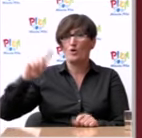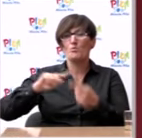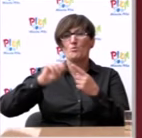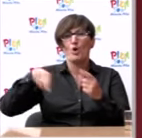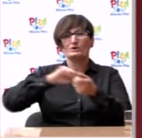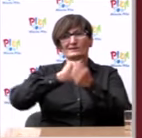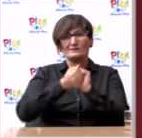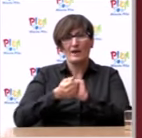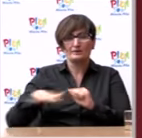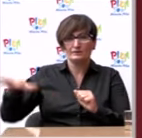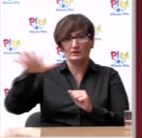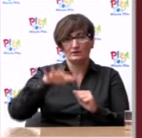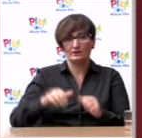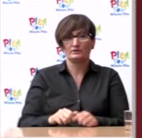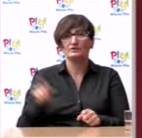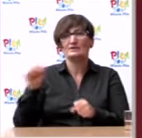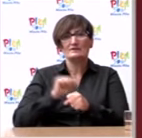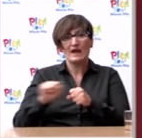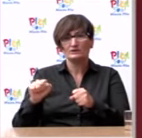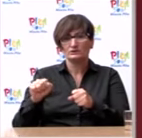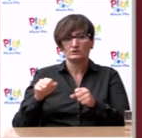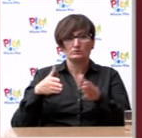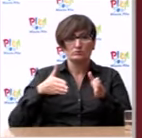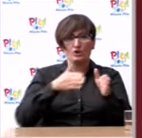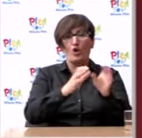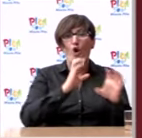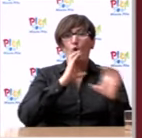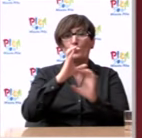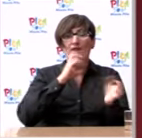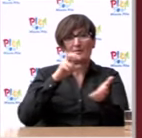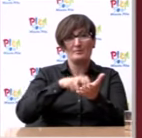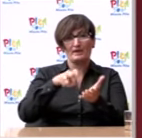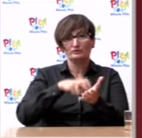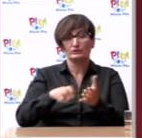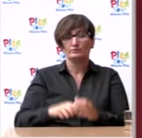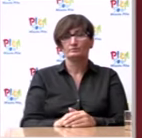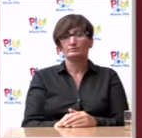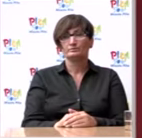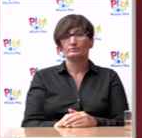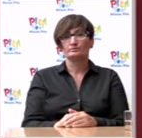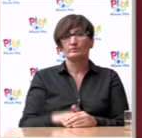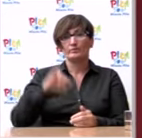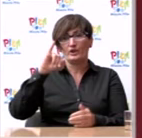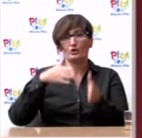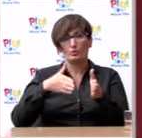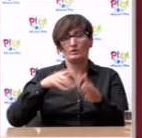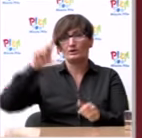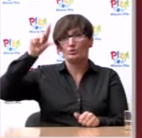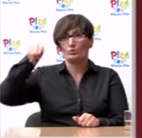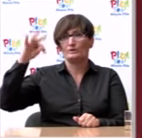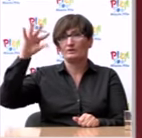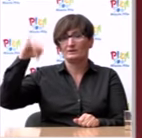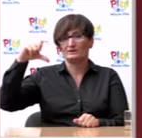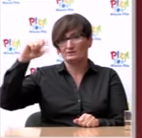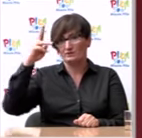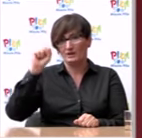pewnym odcinku jest ciąg komunikacji pieszej zaliczony do drogi wewnętrznej. I ulica Lutycka